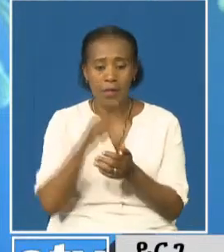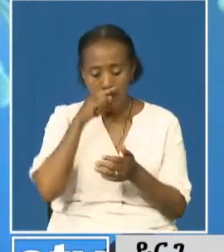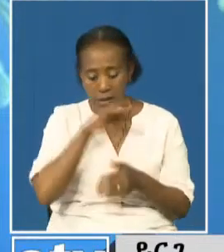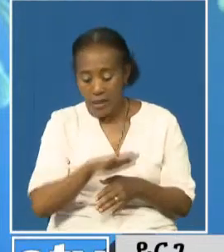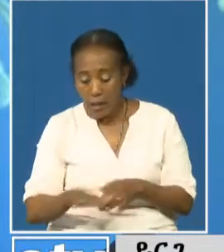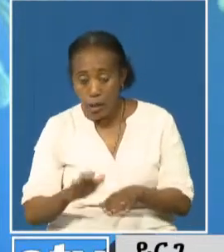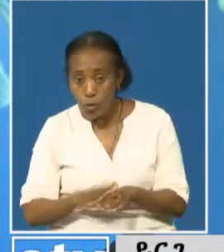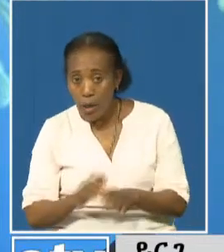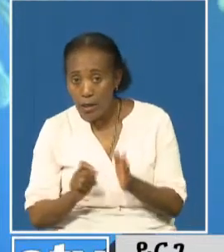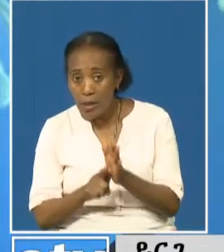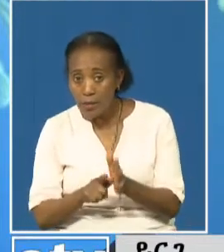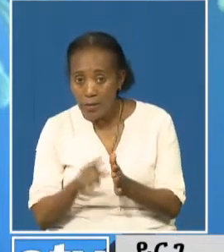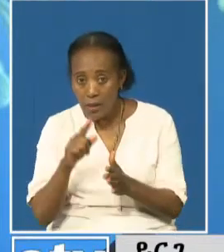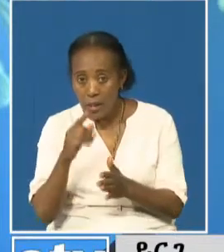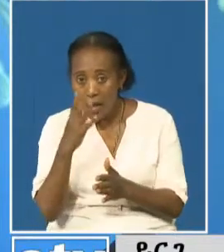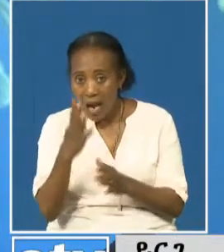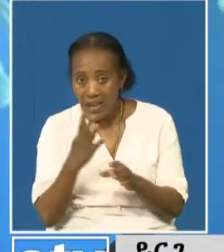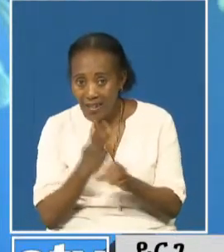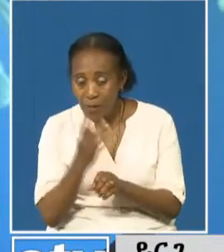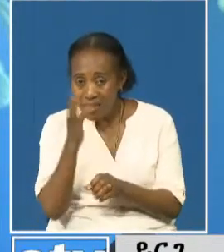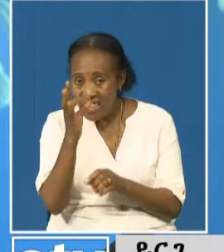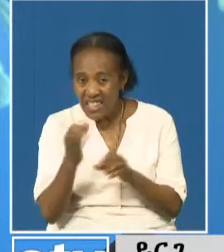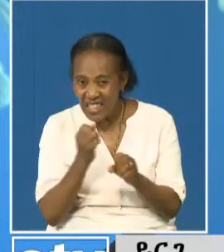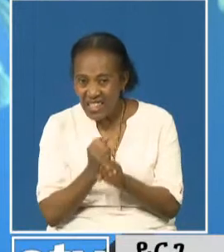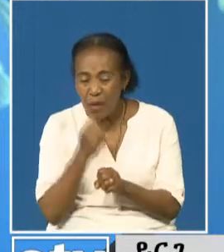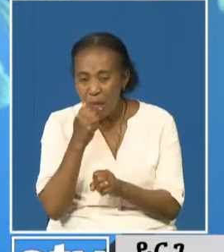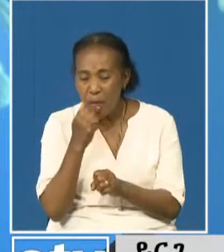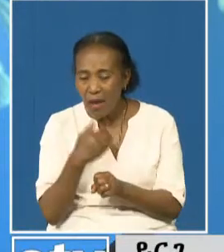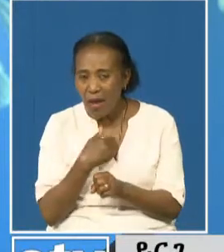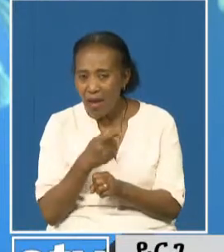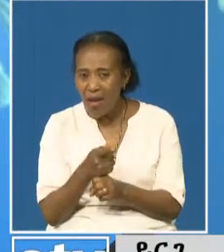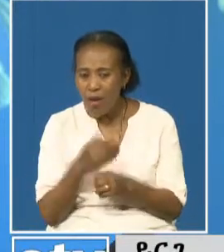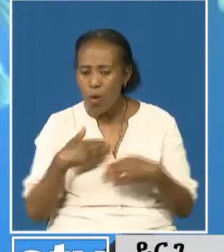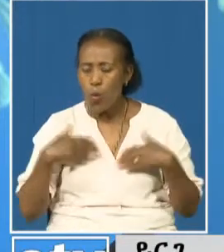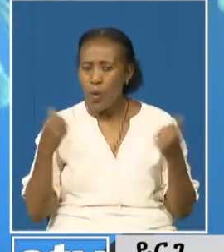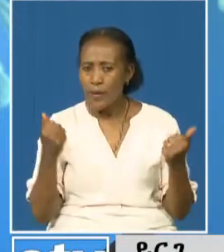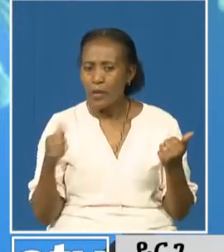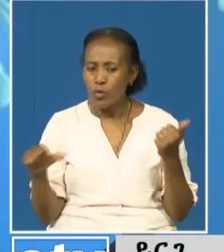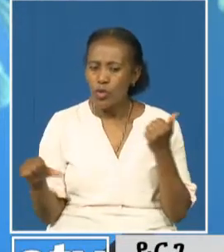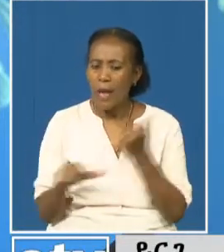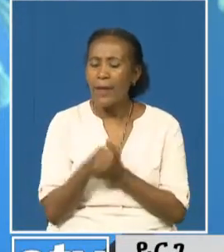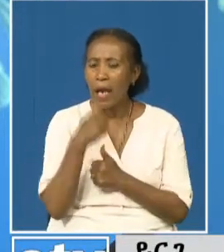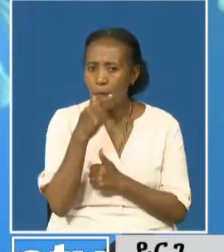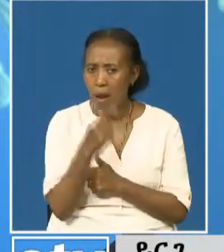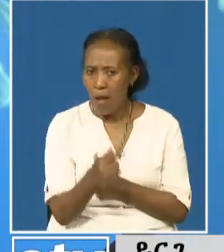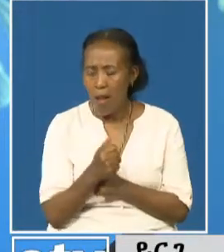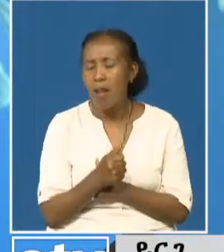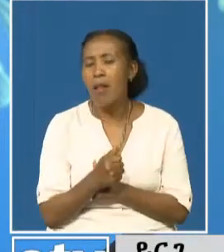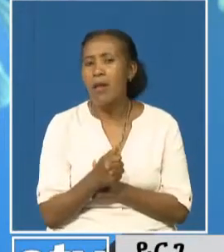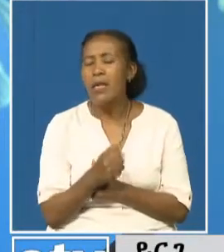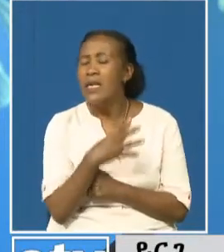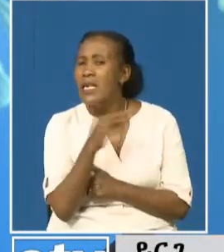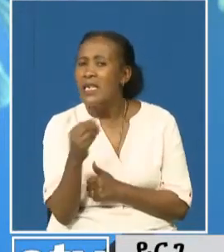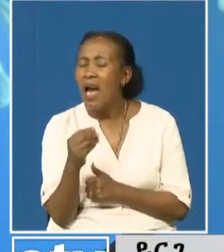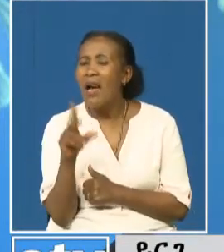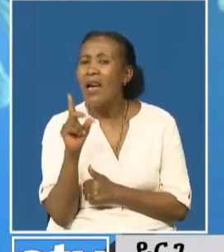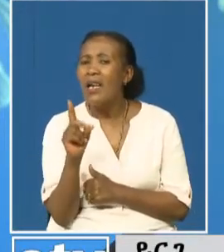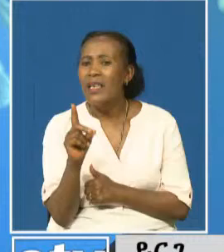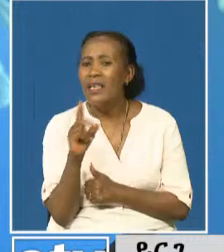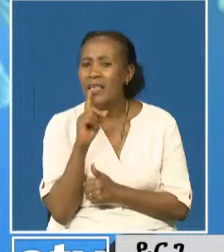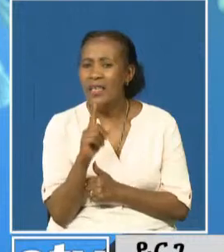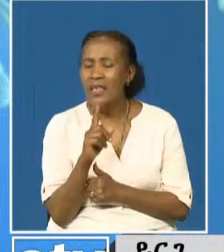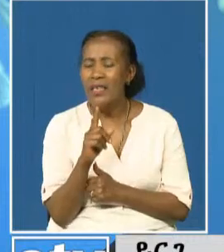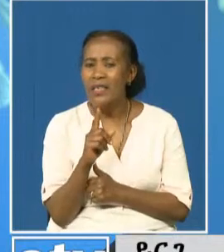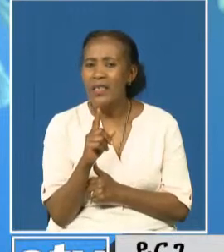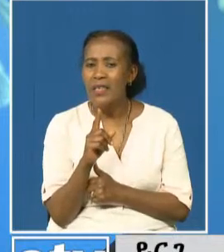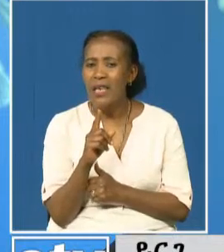ህፃናቶች ላይ አሁን ለምሳሌ ከአራት ዓመት እስከ ዘጠኝ ዓመት ምናምን ይዟቸዋል ወጣቱንም ያጠቃል ይባላል እና የሬጂስተር